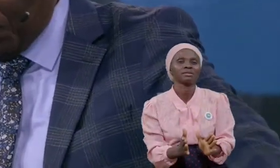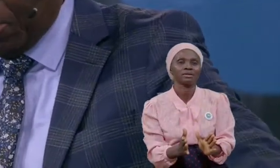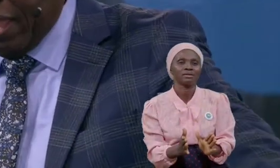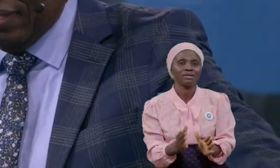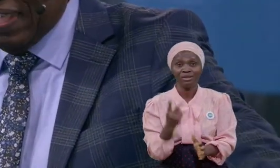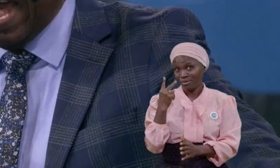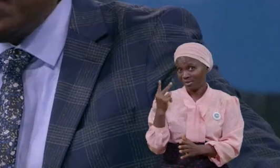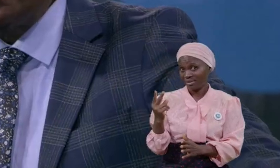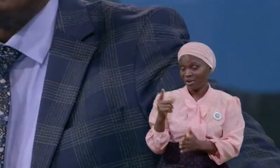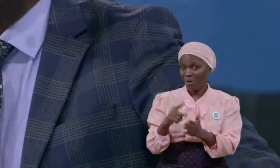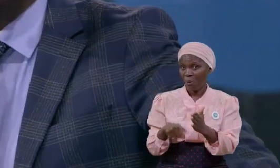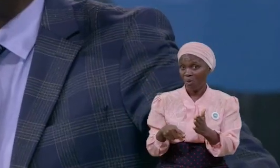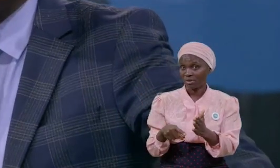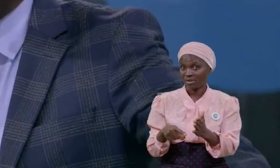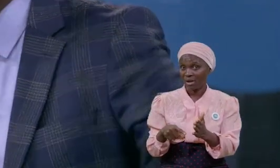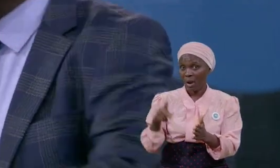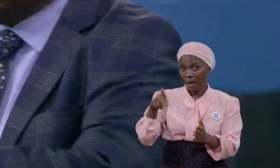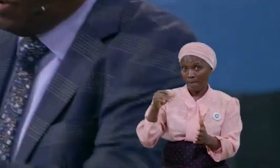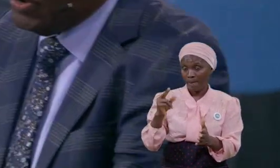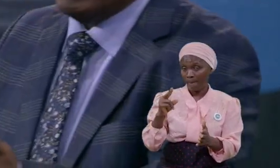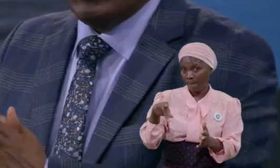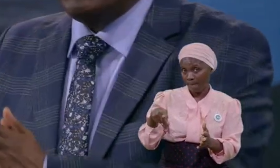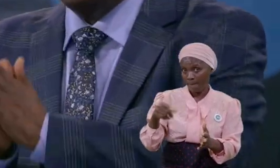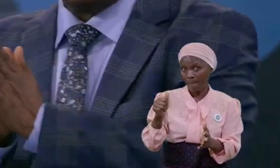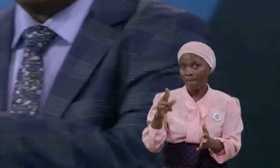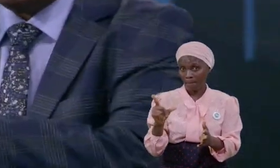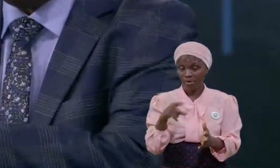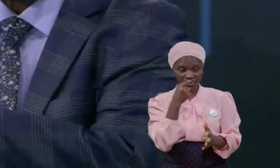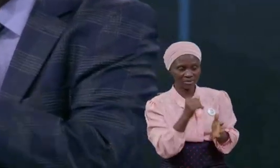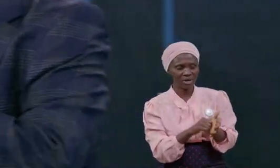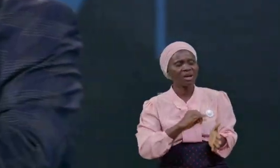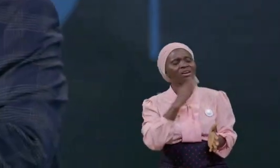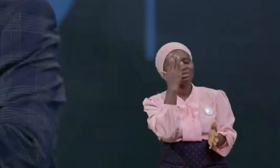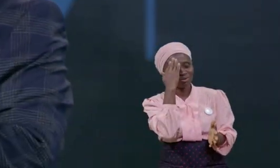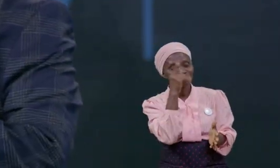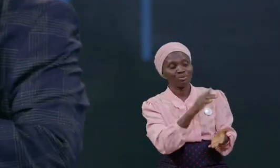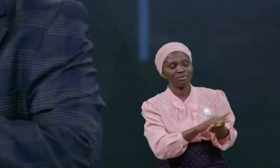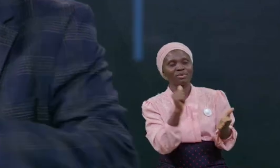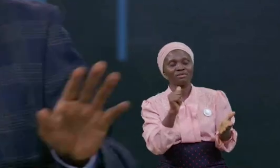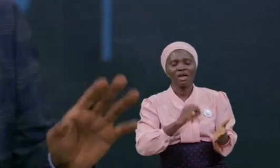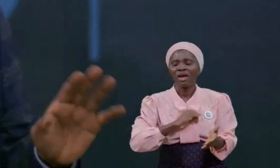Paul a dit. Je sais que tu y crois. Je sais que tu es un